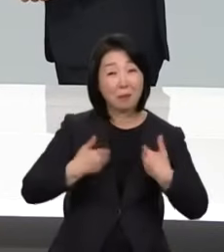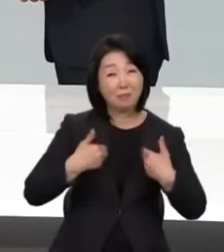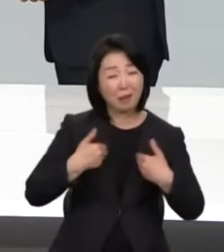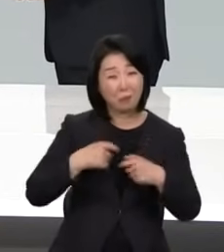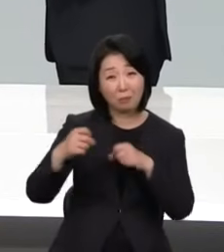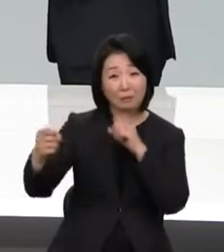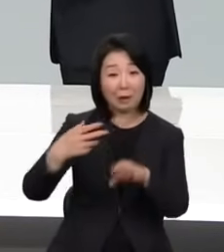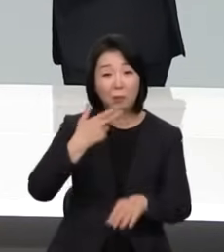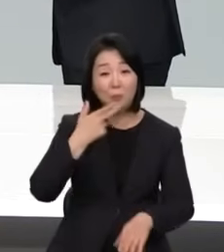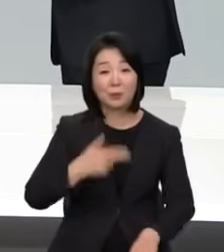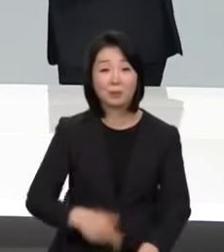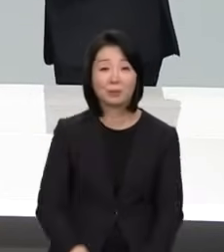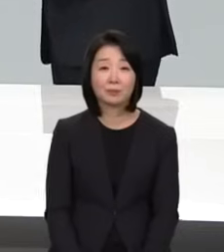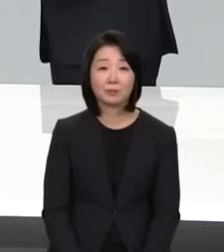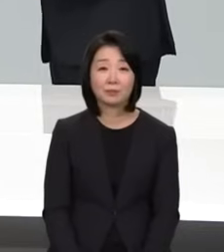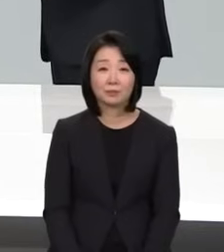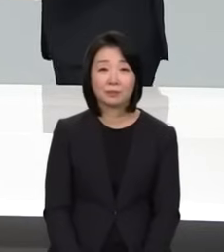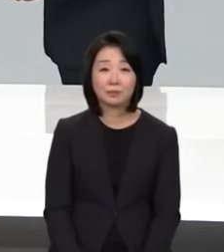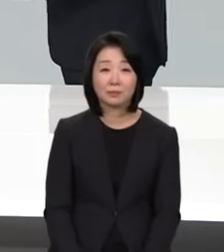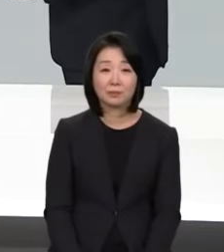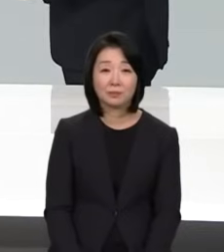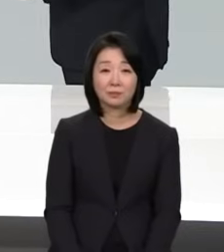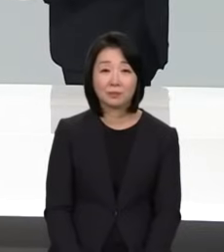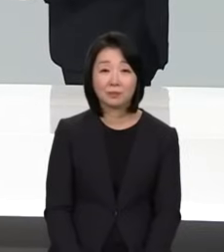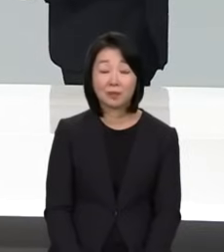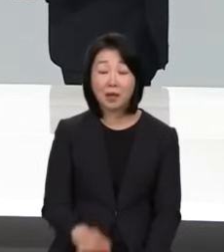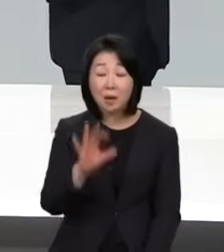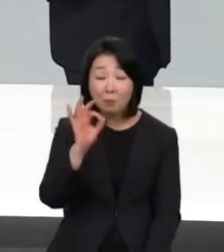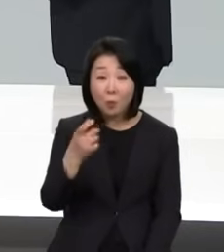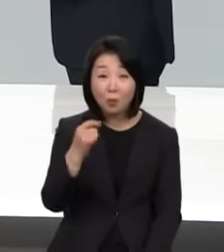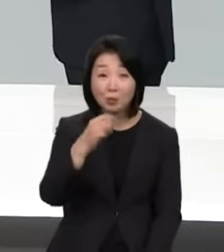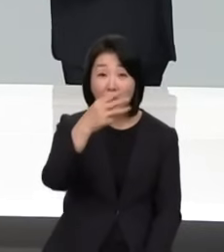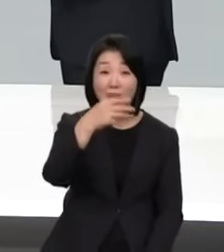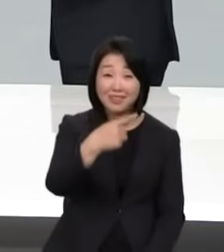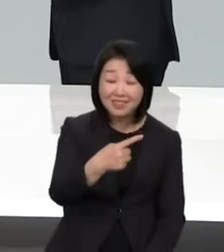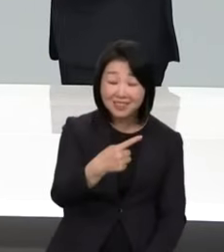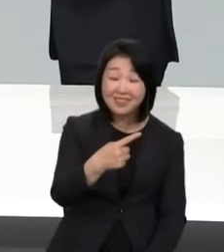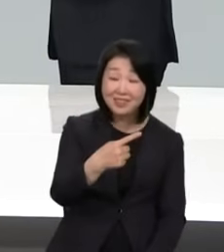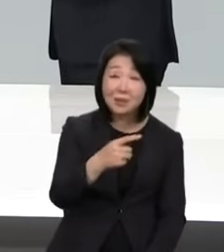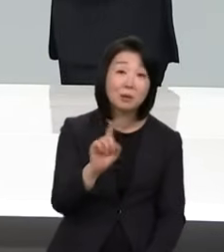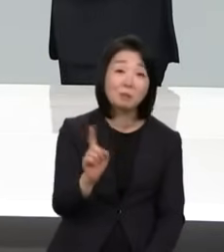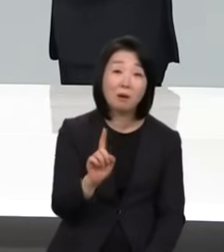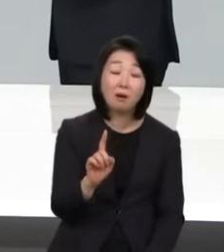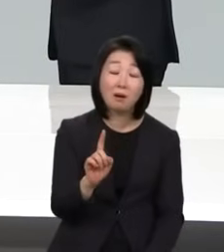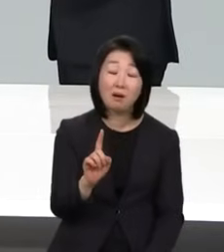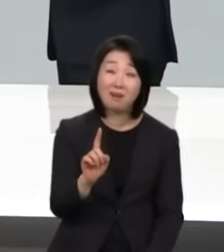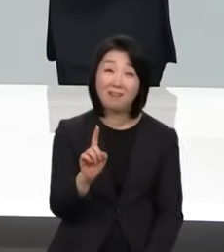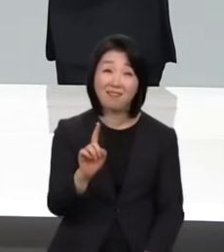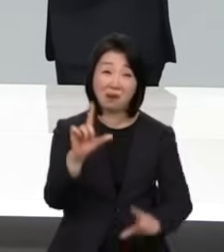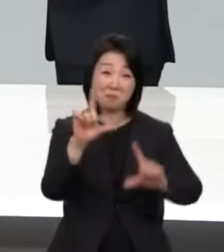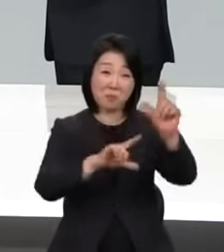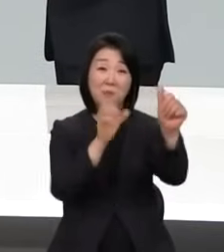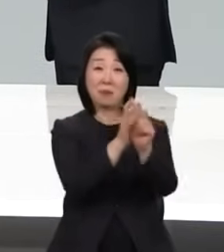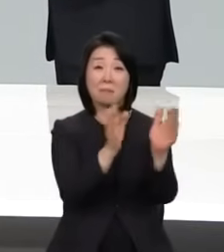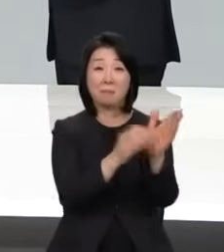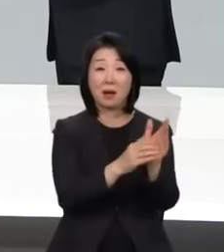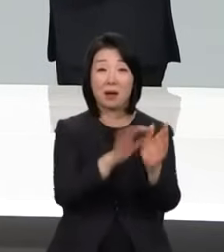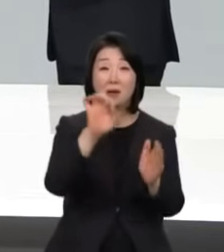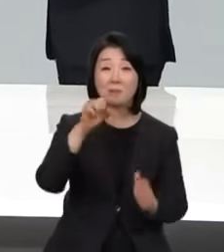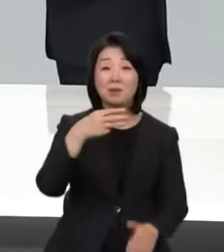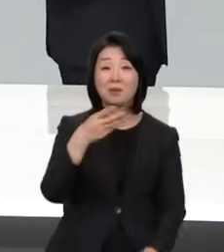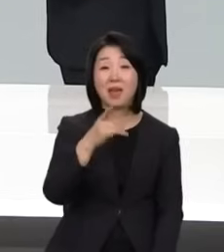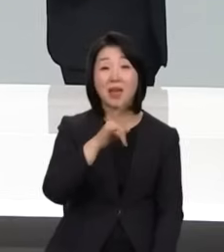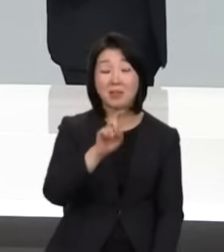구체적인 답변은 하지 않았습니다. 네. 네, 참고로 아까 보신 것처럼 틀, 프레임인데 보통 흔히 프레임이라고 얘기를 하지 않습니까? 프레임을